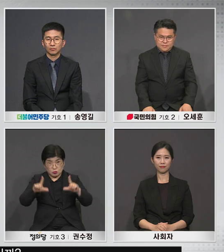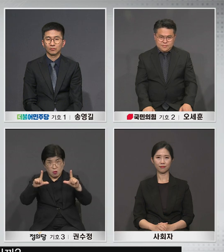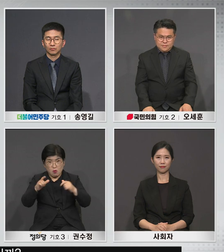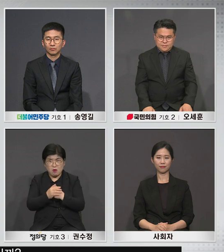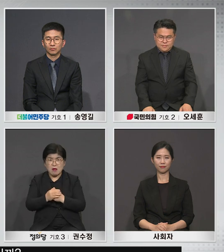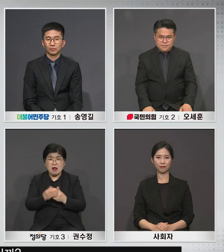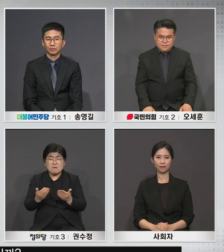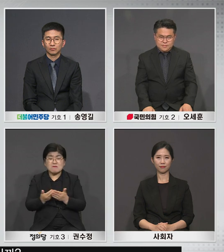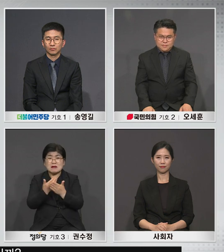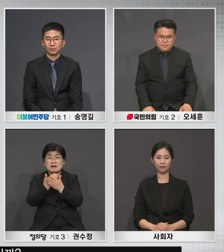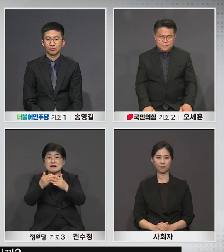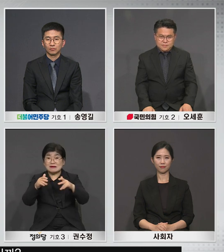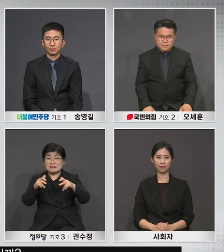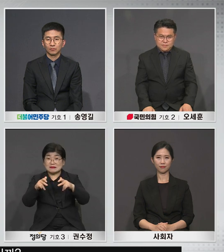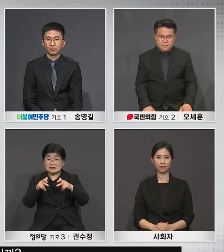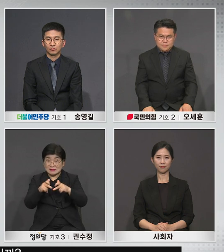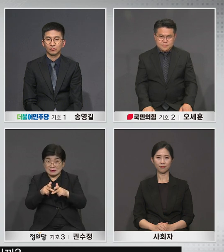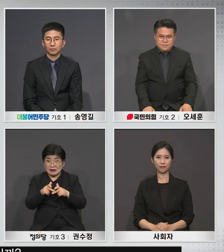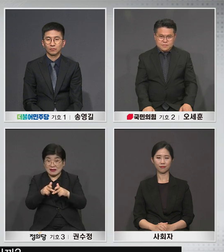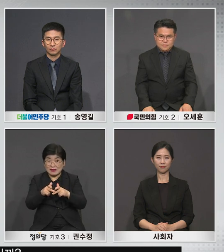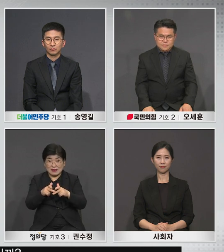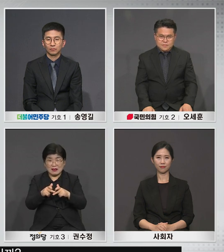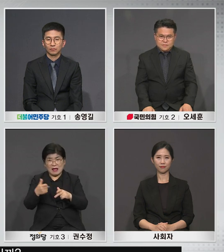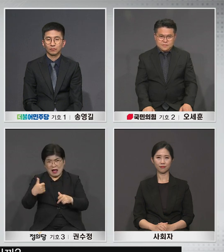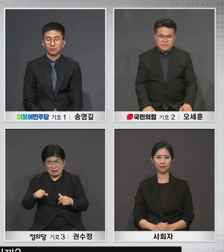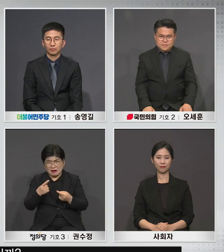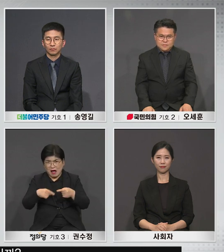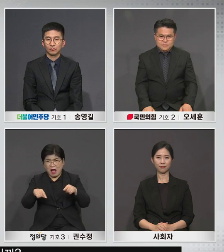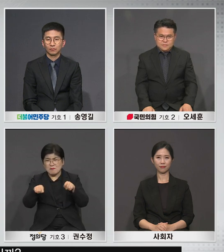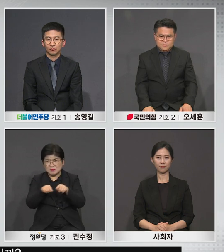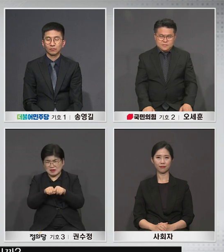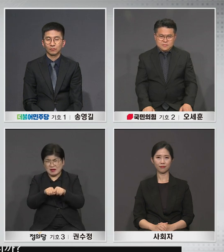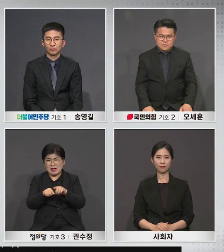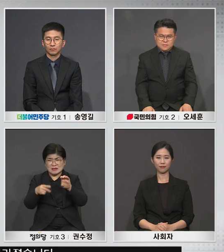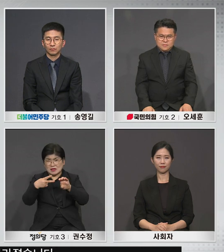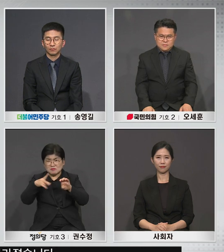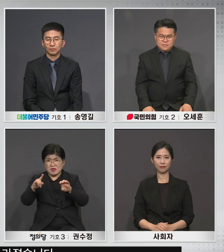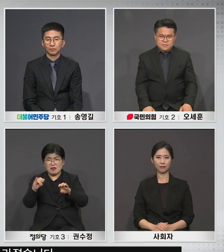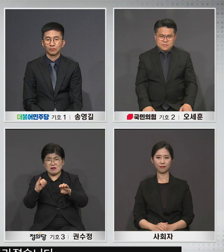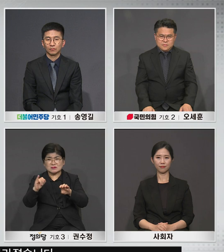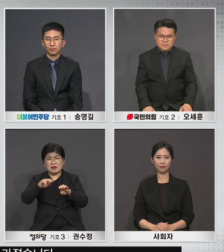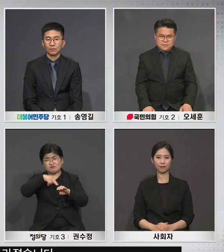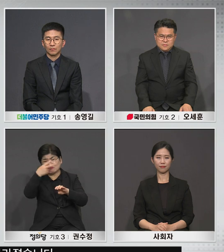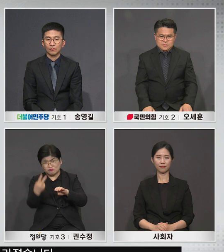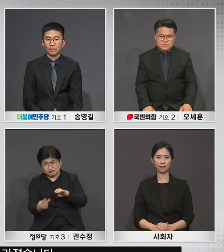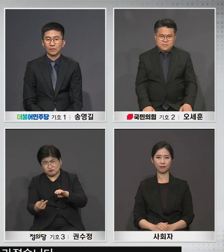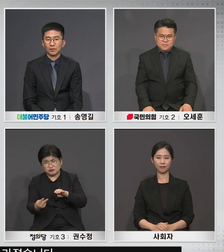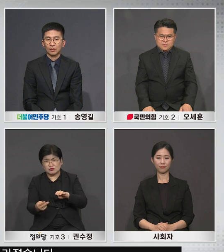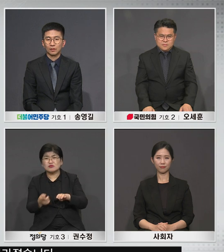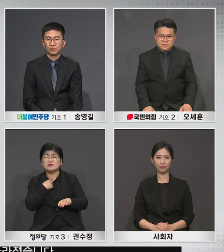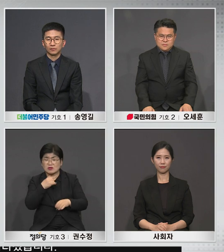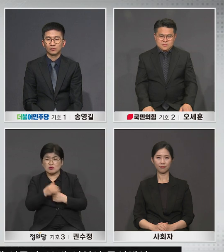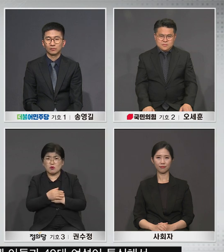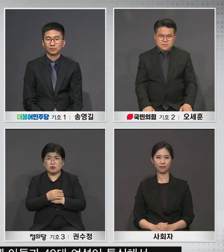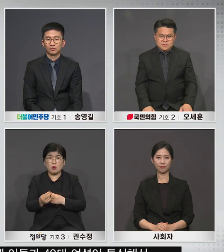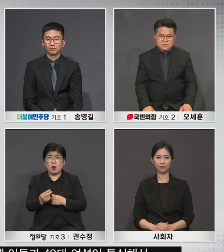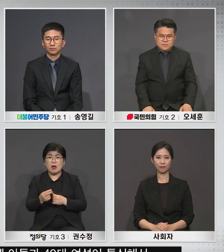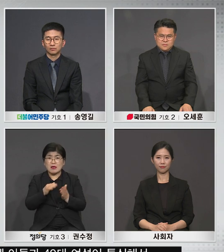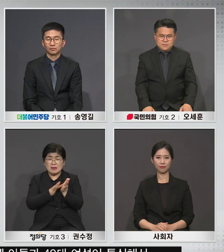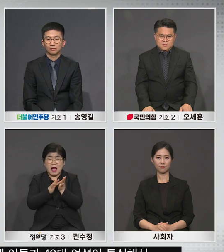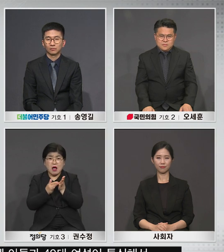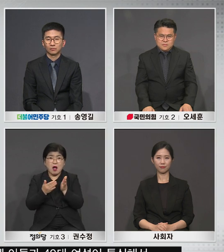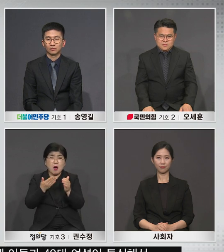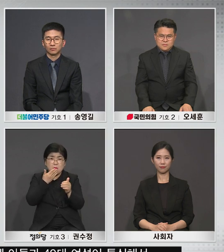6세 아들과 40대 여성이 투신해서 숨졌습니다. 중증 장애인 딸에게 수면제를 먹여 숨지게 한 60대 여성은 극단적